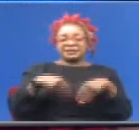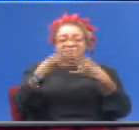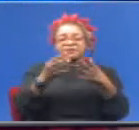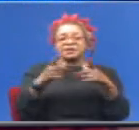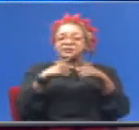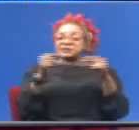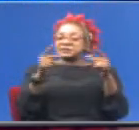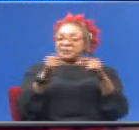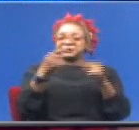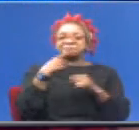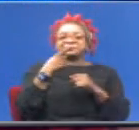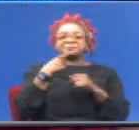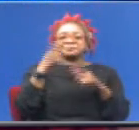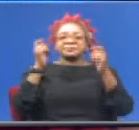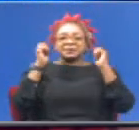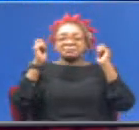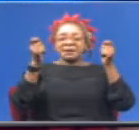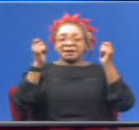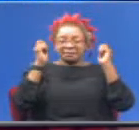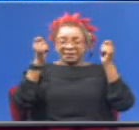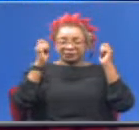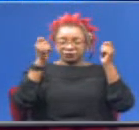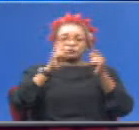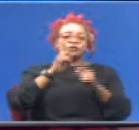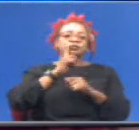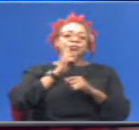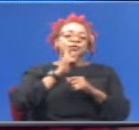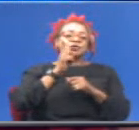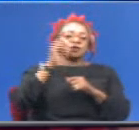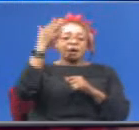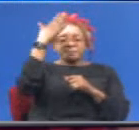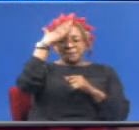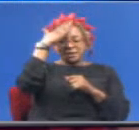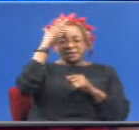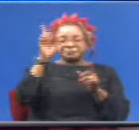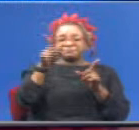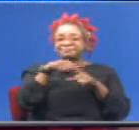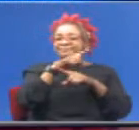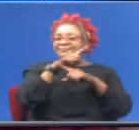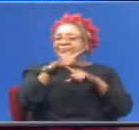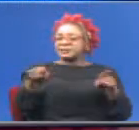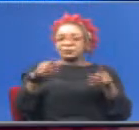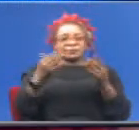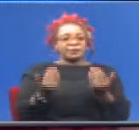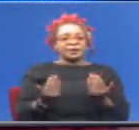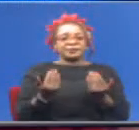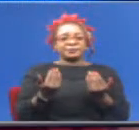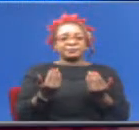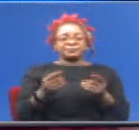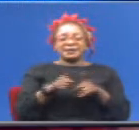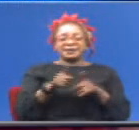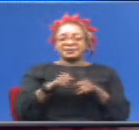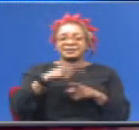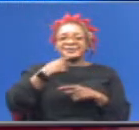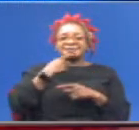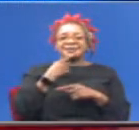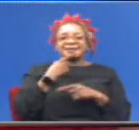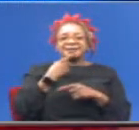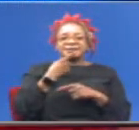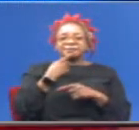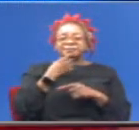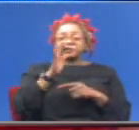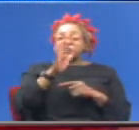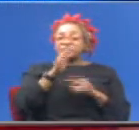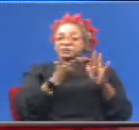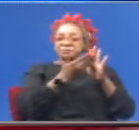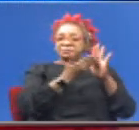kwamba maandamano ya siku ya kesho, siku ya Jumatatu, yamesitishwa kwa sasa, mtazamaji akisema kwamba yale mapendekezo